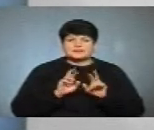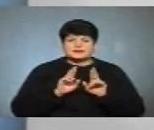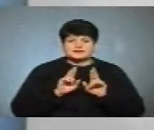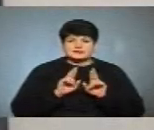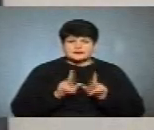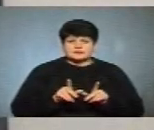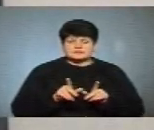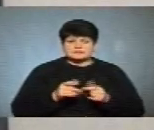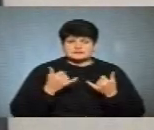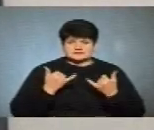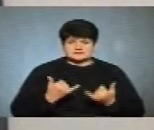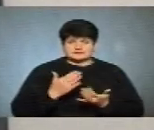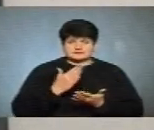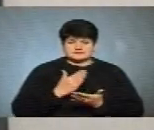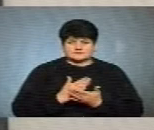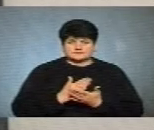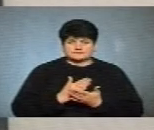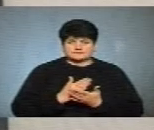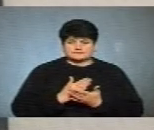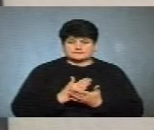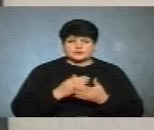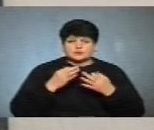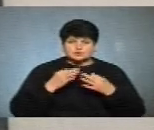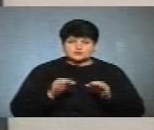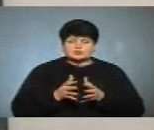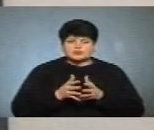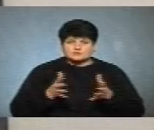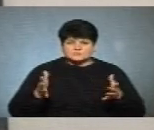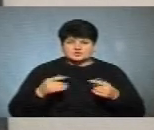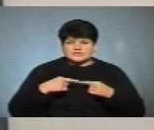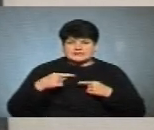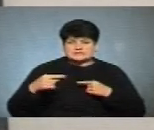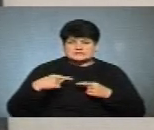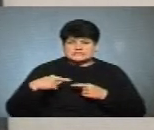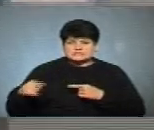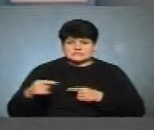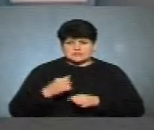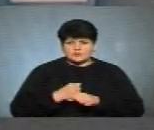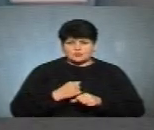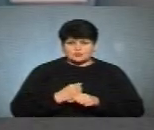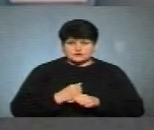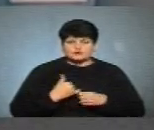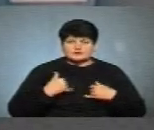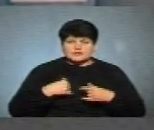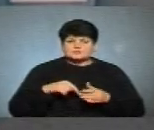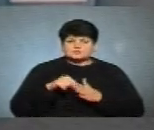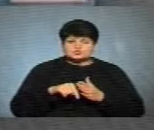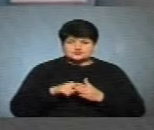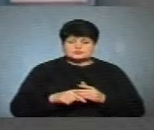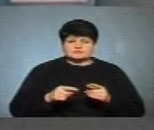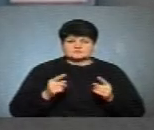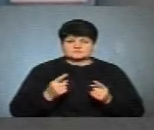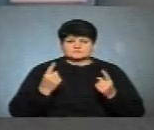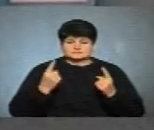і зараз існує. Дозволено більше дистанційно буде робота. Тобто в нас, по суті, тотальний локдаун